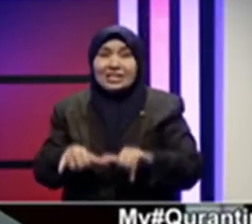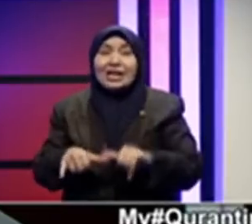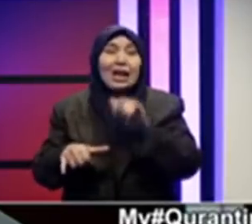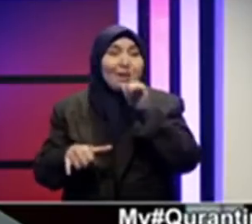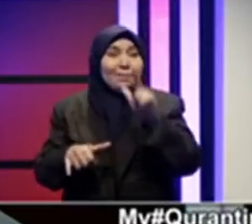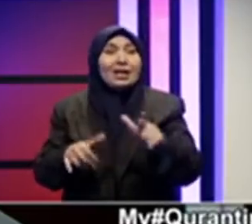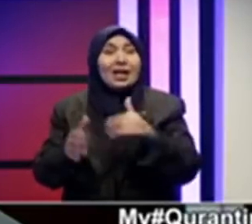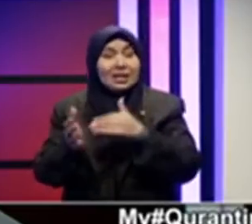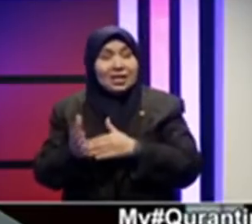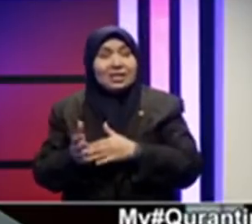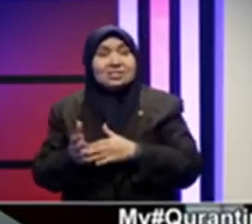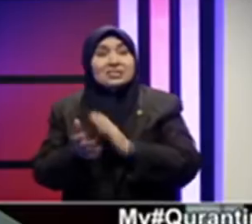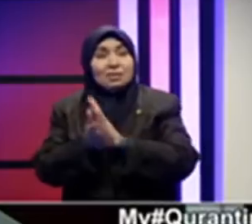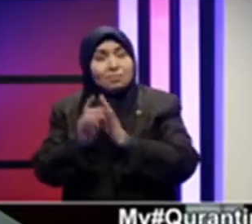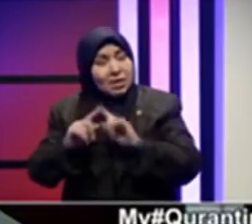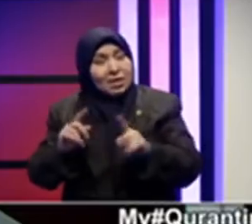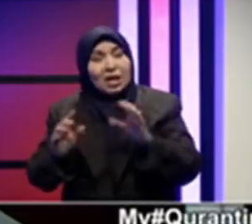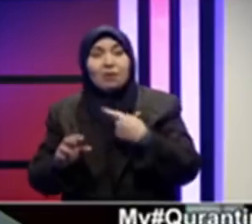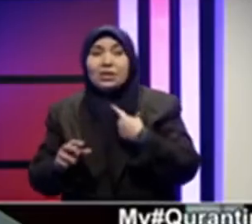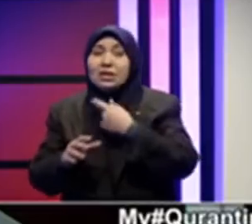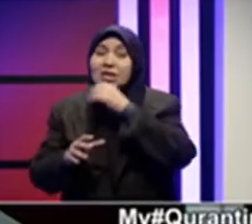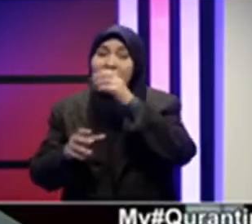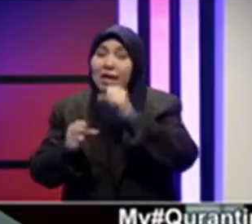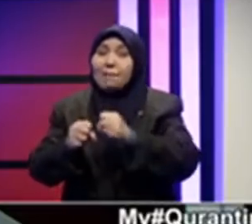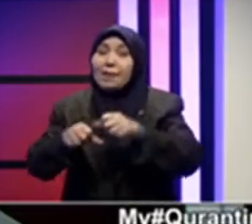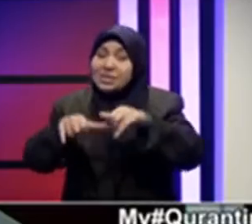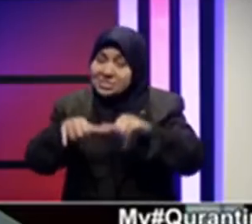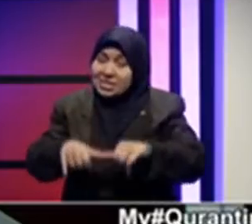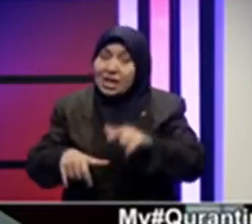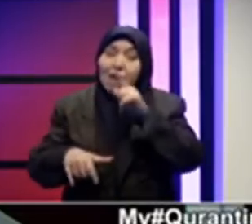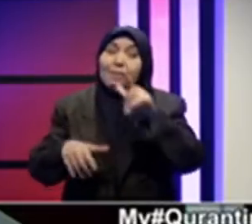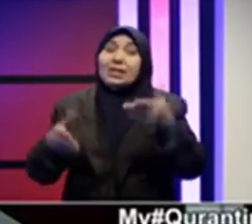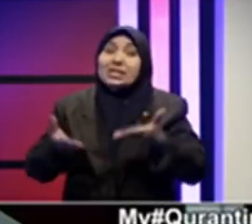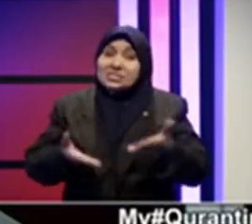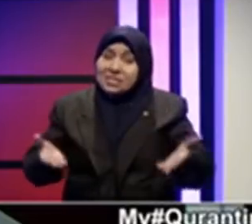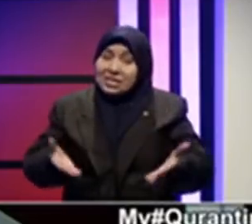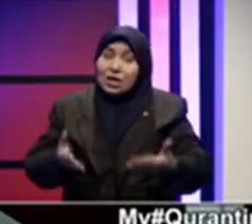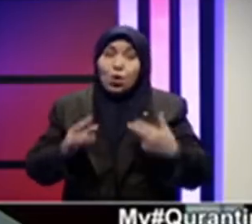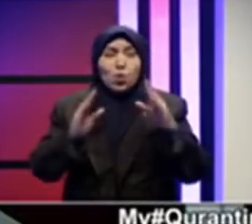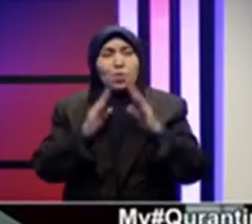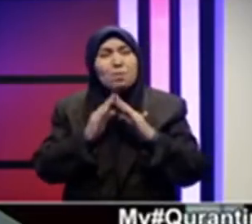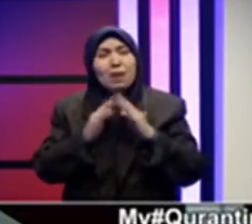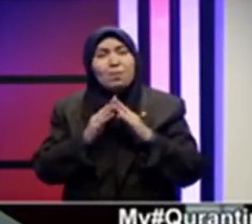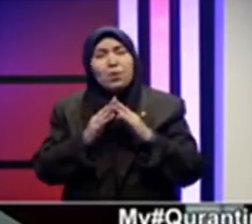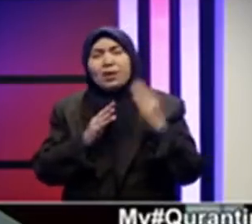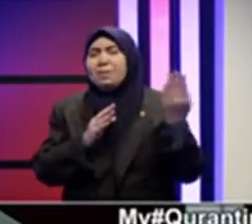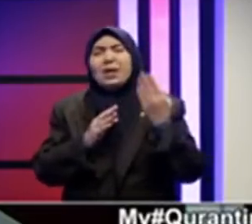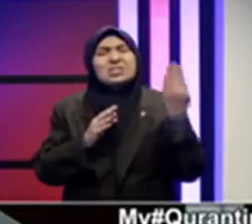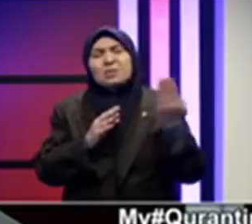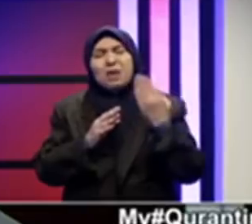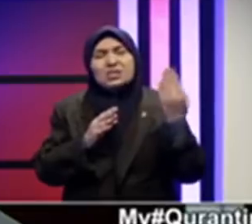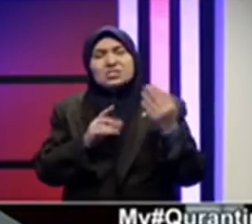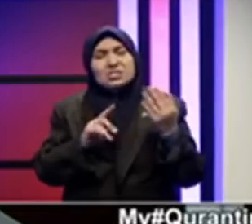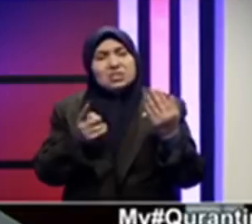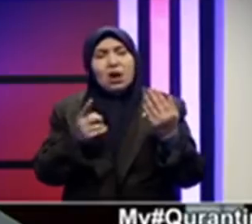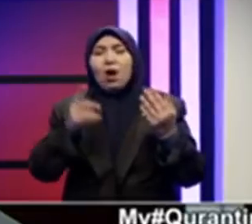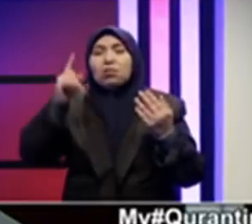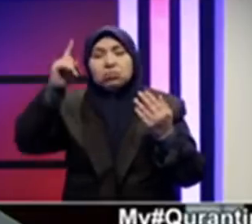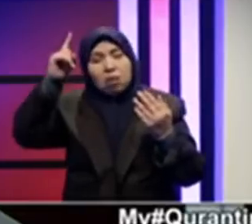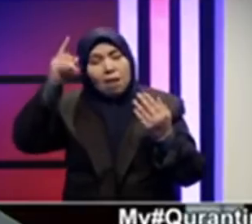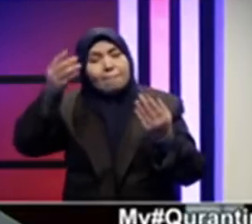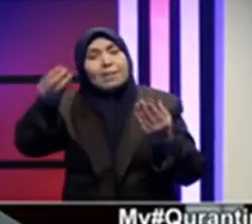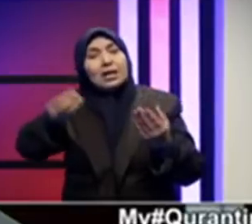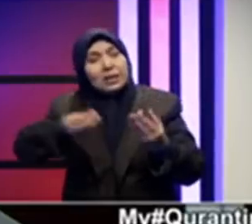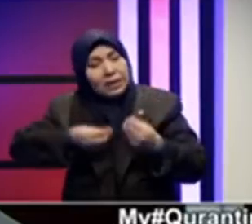abah, macam itu, kan. Tetapi kalau kita tak dapat duduk lama di sini, ya, rumah pun biasa-biasa je, Ustaz, ya, Allah berikan ganjaran